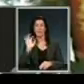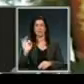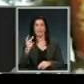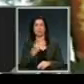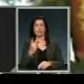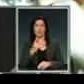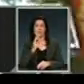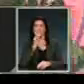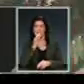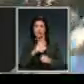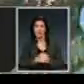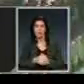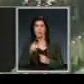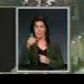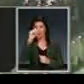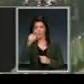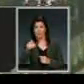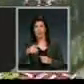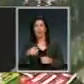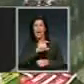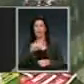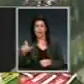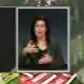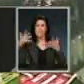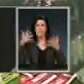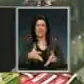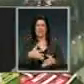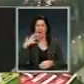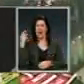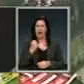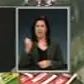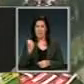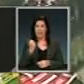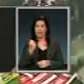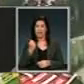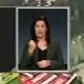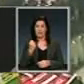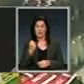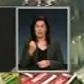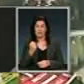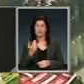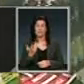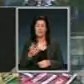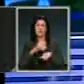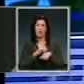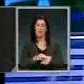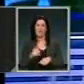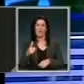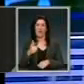יוסף מואשם בתקיפה האכזרית, אותה תקיפה שהובילה לטרגדיה של משפחת מחום.